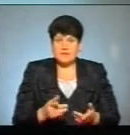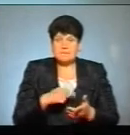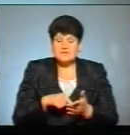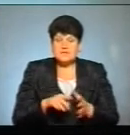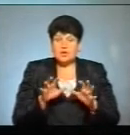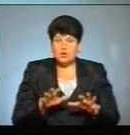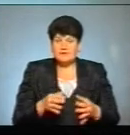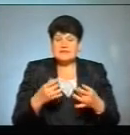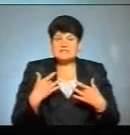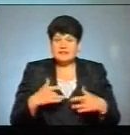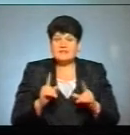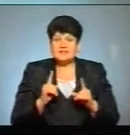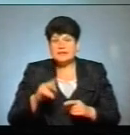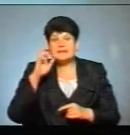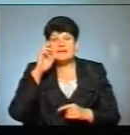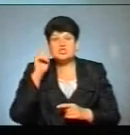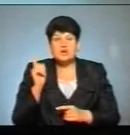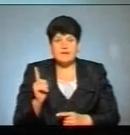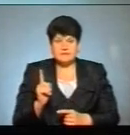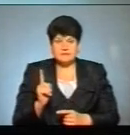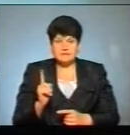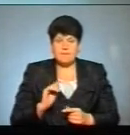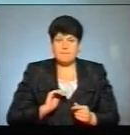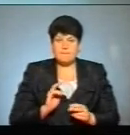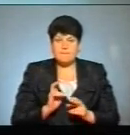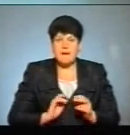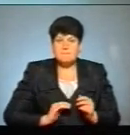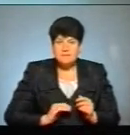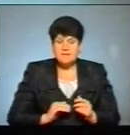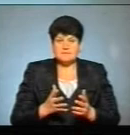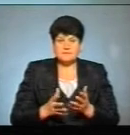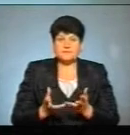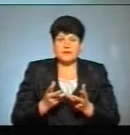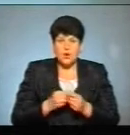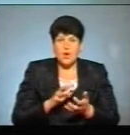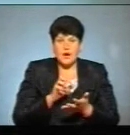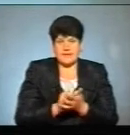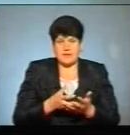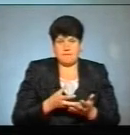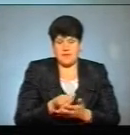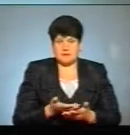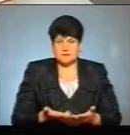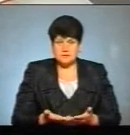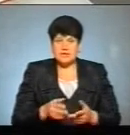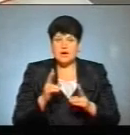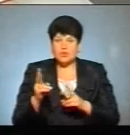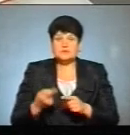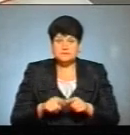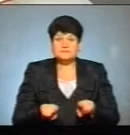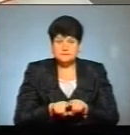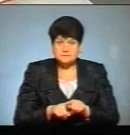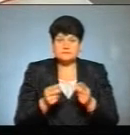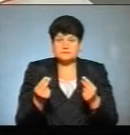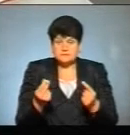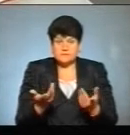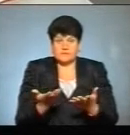до орендної плати тільки комунальні, а підприємці нараховують орендні плати іншим підприємцям. Бо для когось це також є